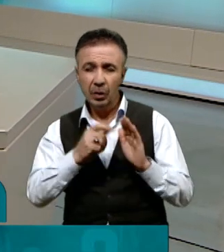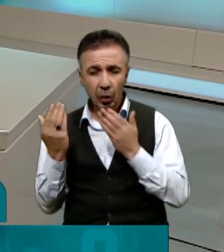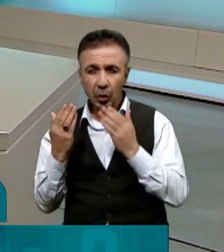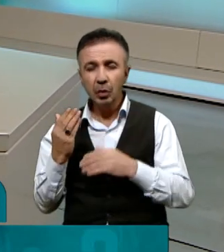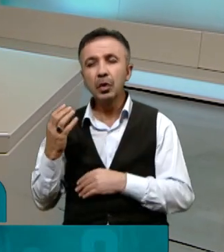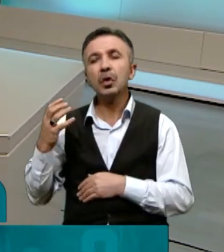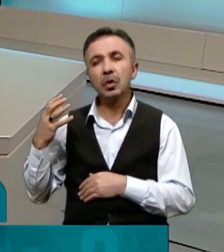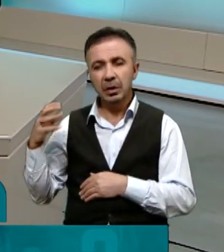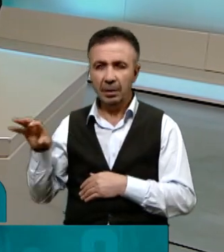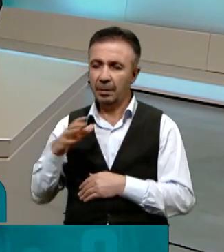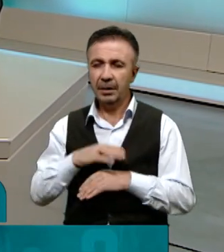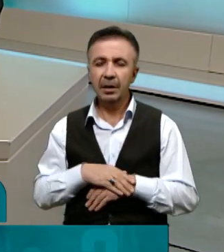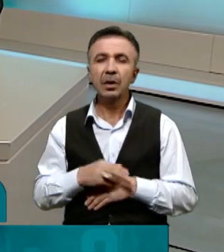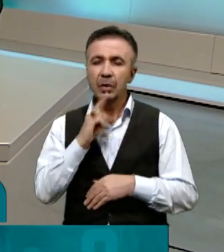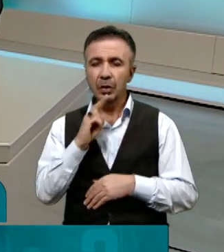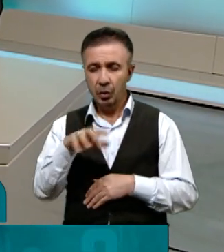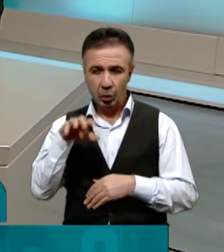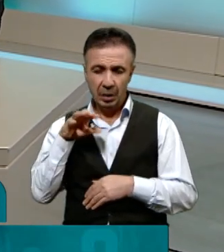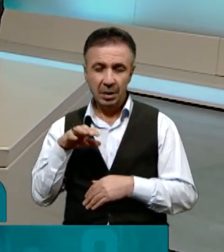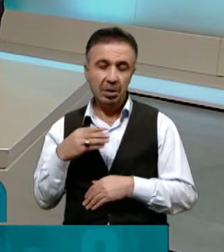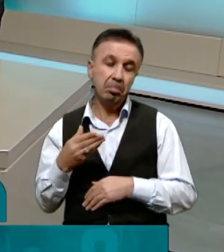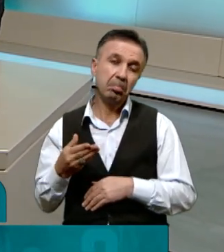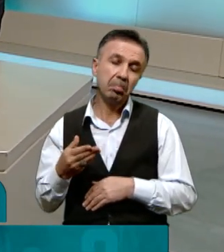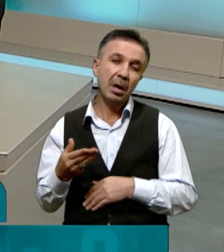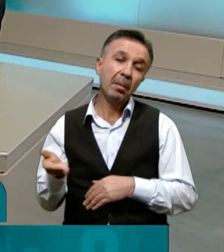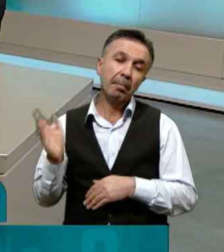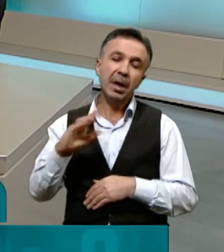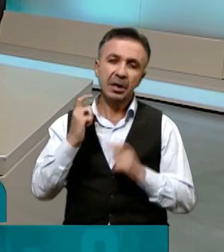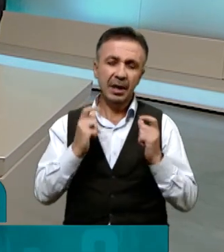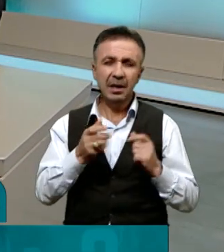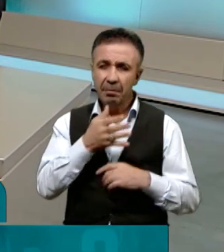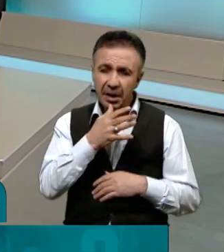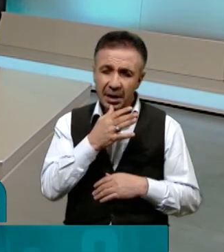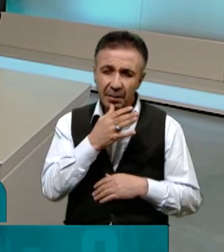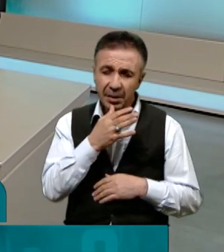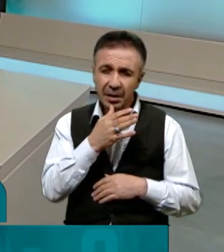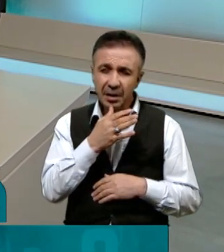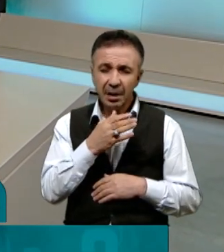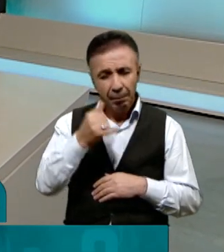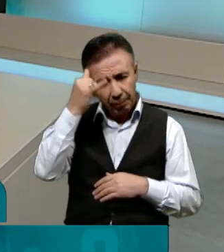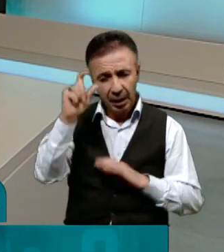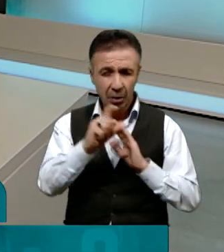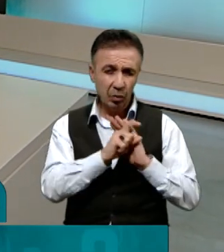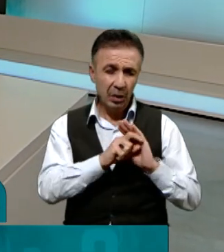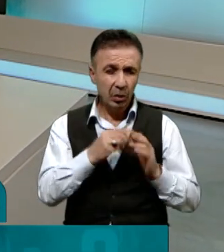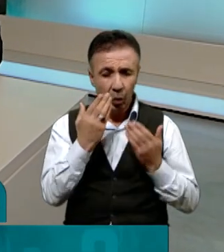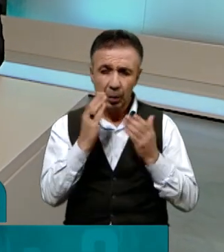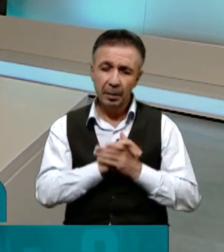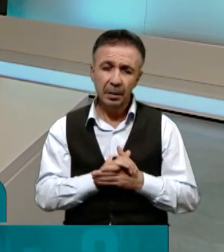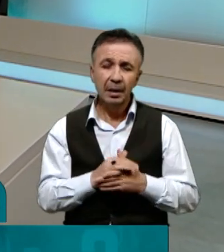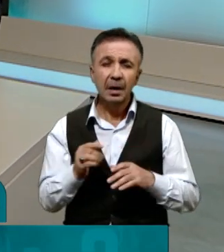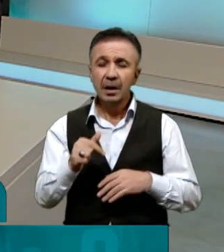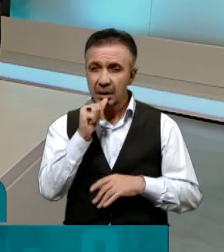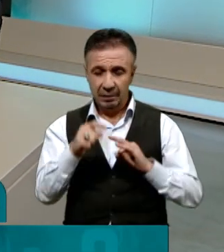son sünnete geleceğim. Son sünnete de bambaşka yerden ne yapabilirim? Bildiğim işte Amener Resulü'nü biliyorsam. Tekrar Kevser'i ve İhlas'ı okuyabilir. Tekrar onu okuyabilir.